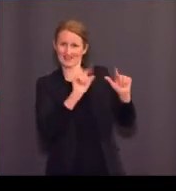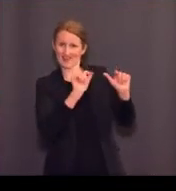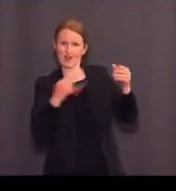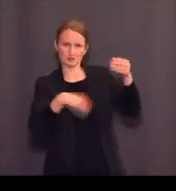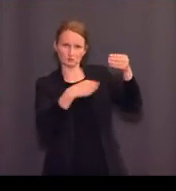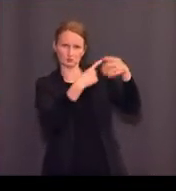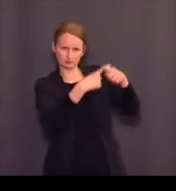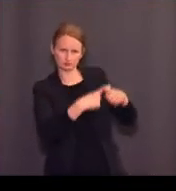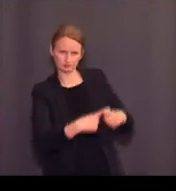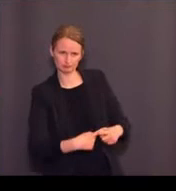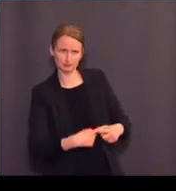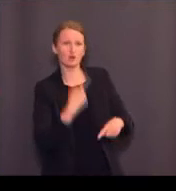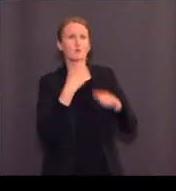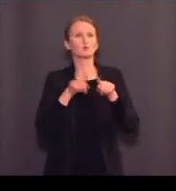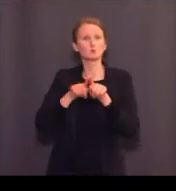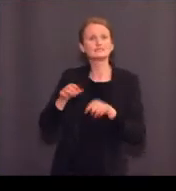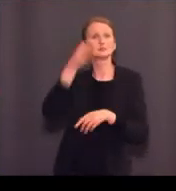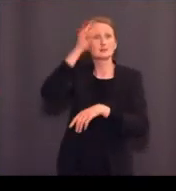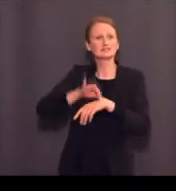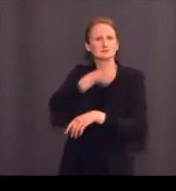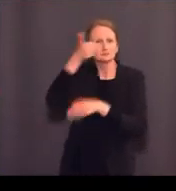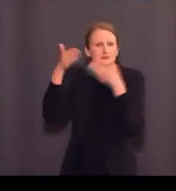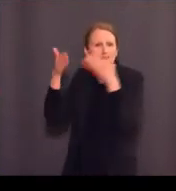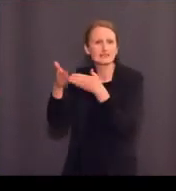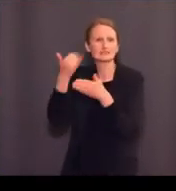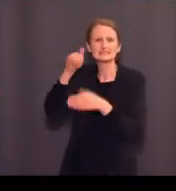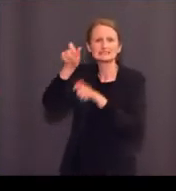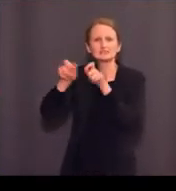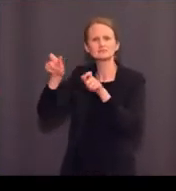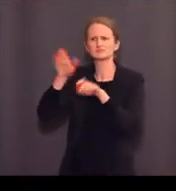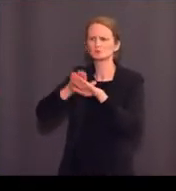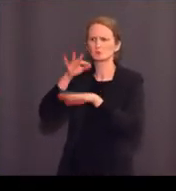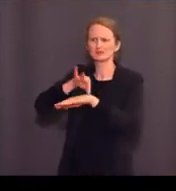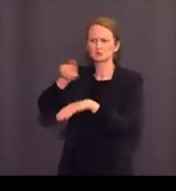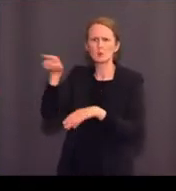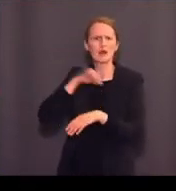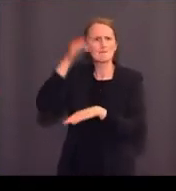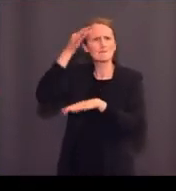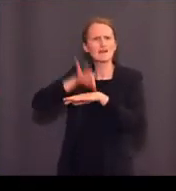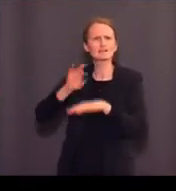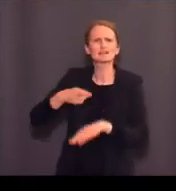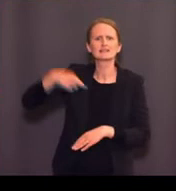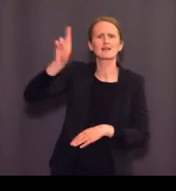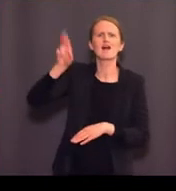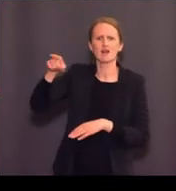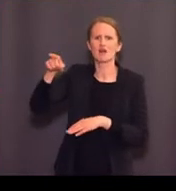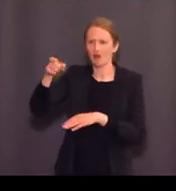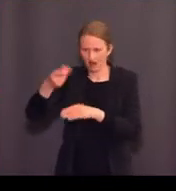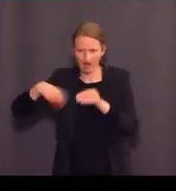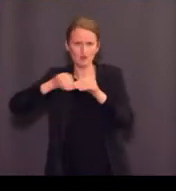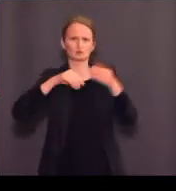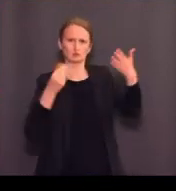rares. La vie privée est-elle respectée? Oui, absolument. La